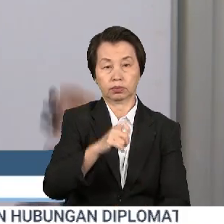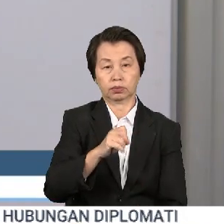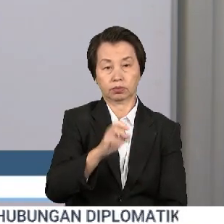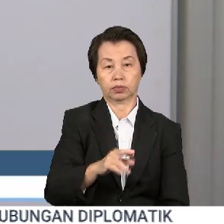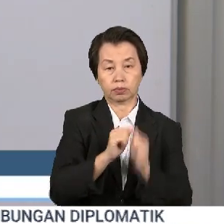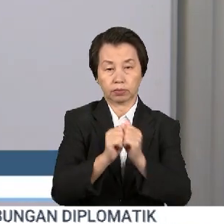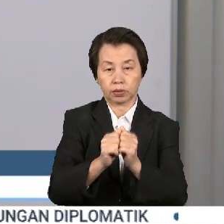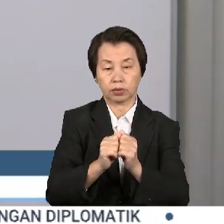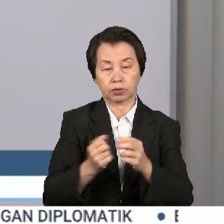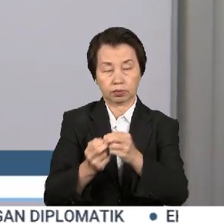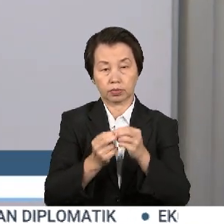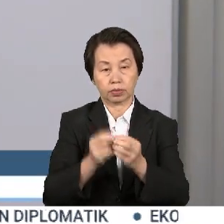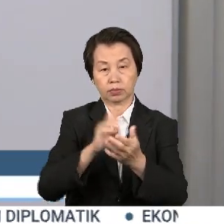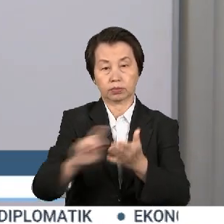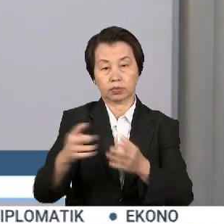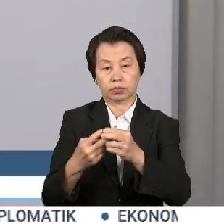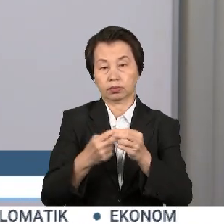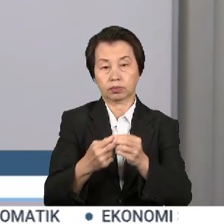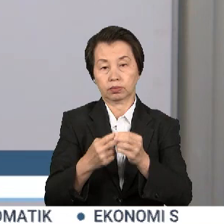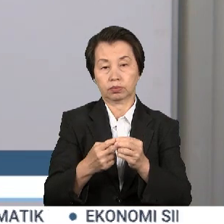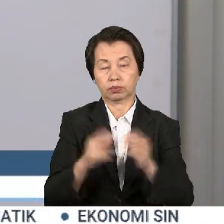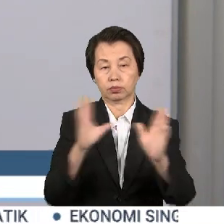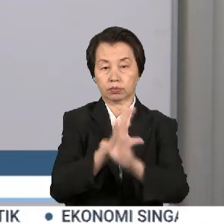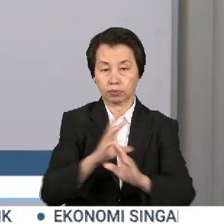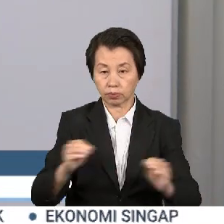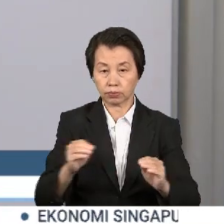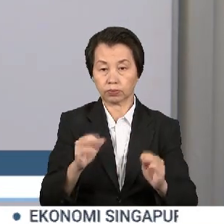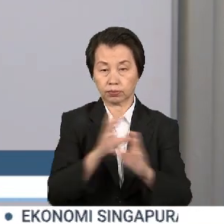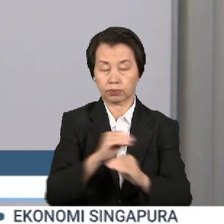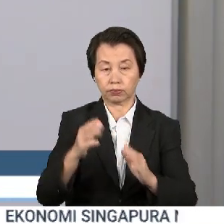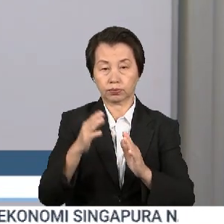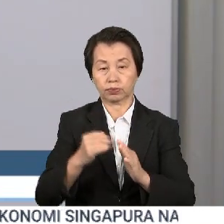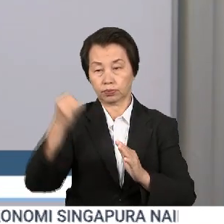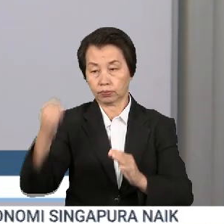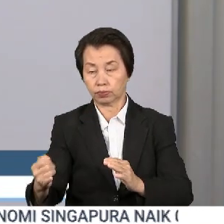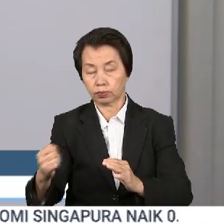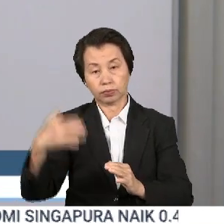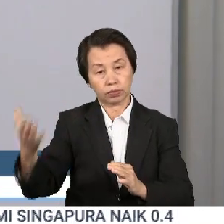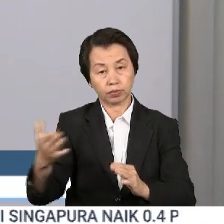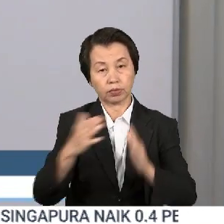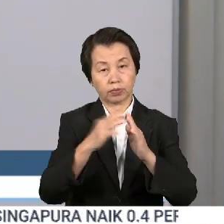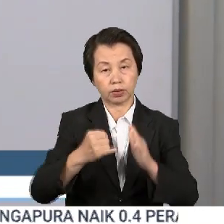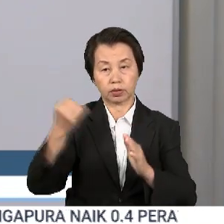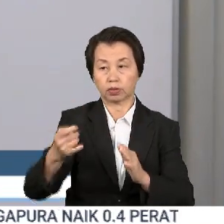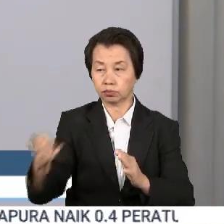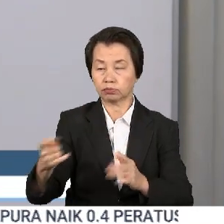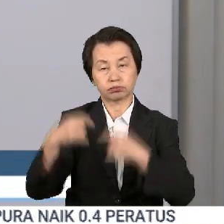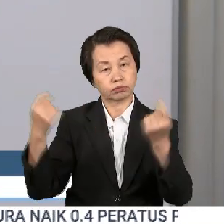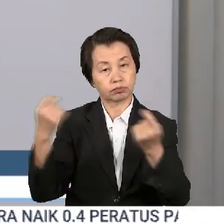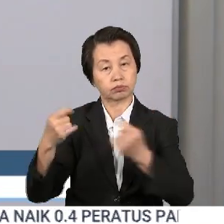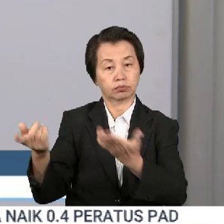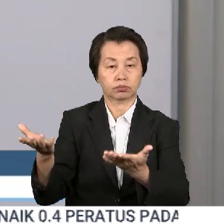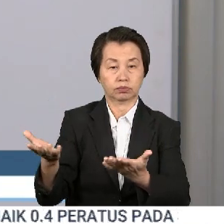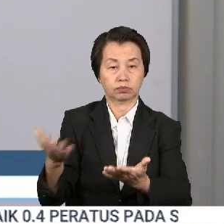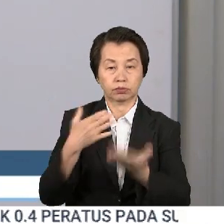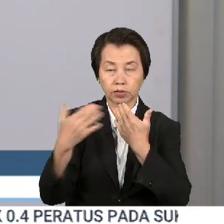bersama-sama dalam perpaduan Minggu Perpaduan di Sarawak pula, di jiran sebelah Borneo. Semua pun menyambut kedatangan saya dengan bagus. Thank